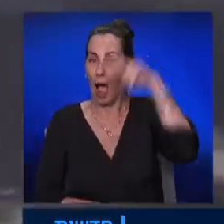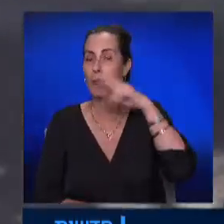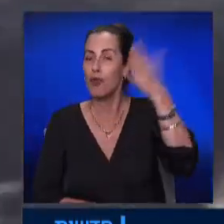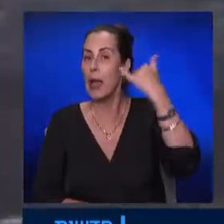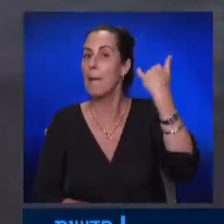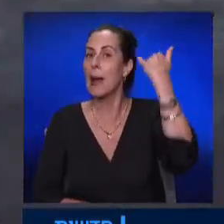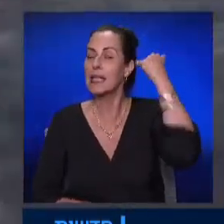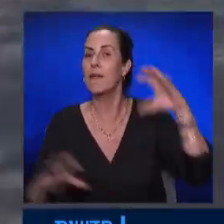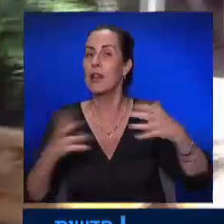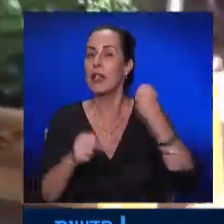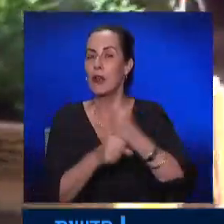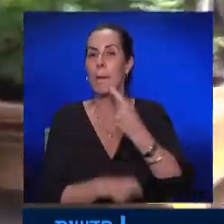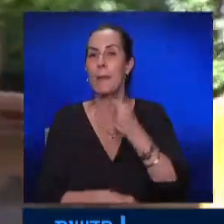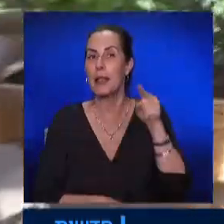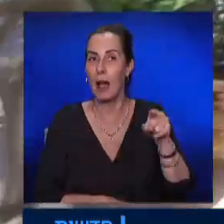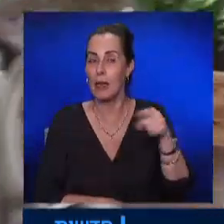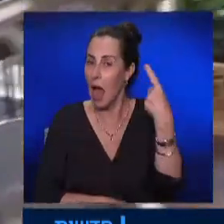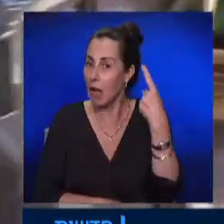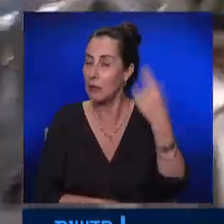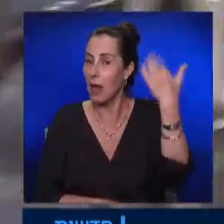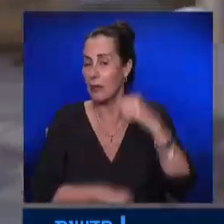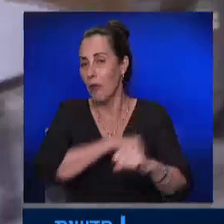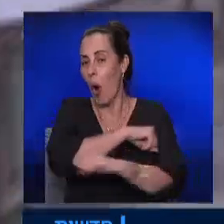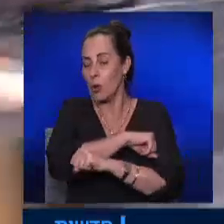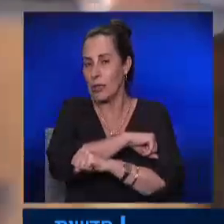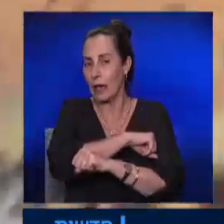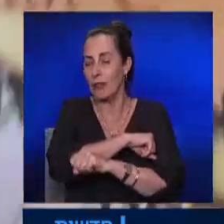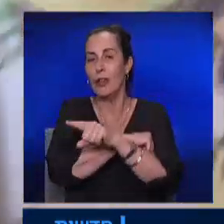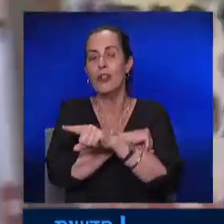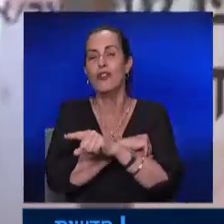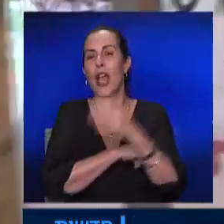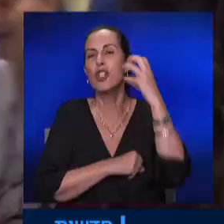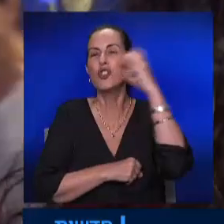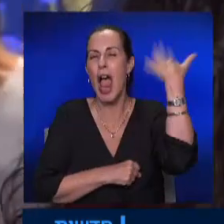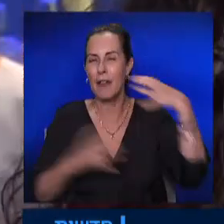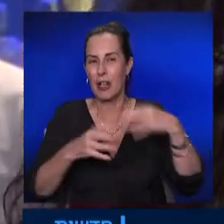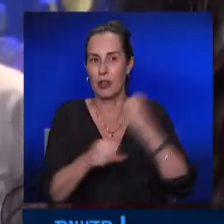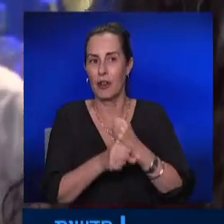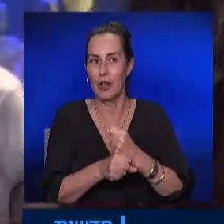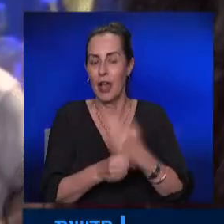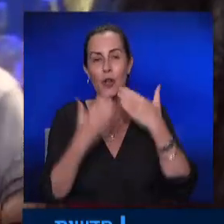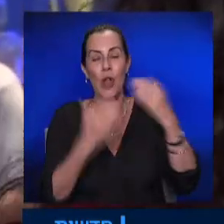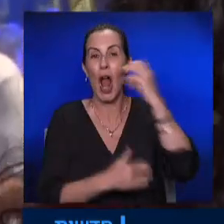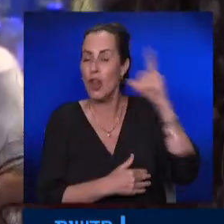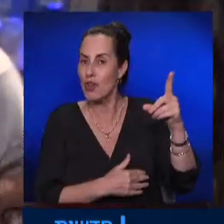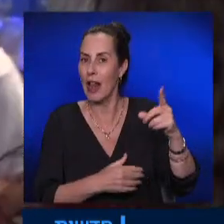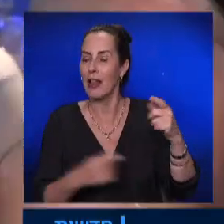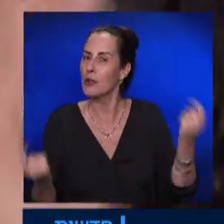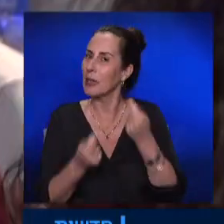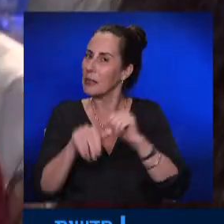מזכיר המפלגה בעיר, והיא עצמה הייתה עוזרת הפרלמנטרית של שלי יחימוביץ'. אני מודה לשלי שפרסמה